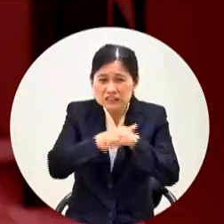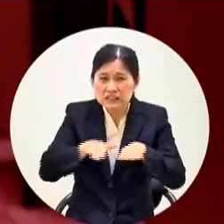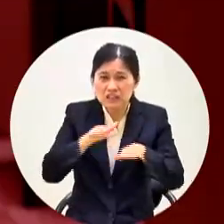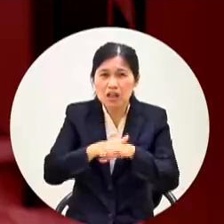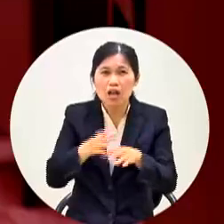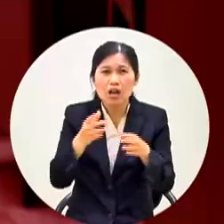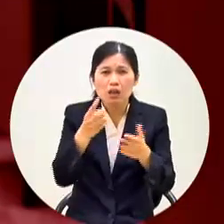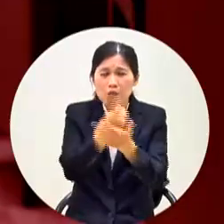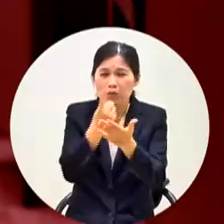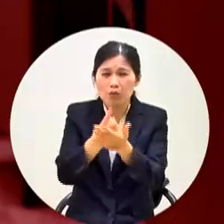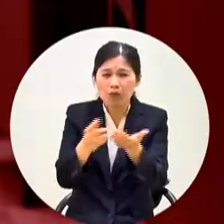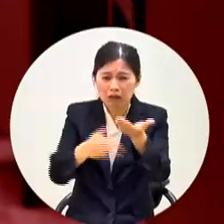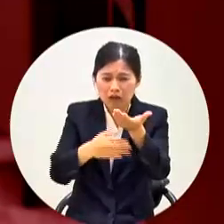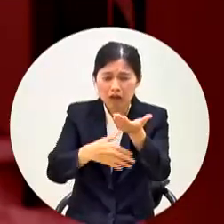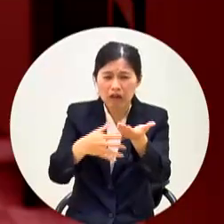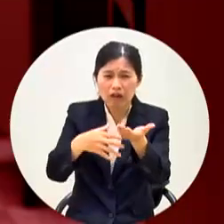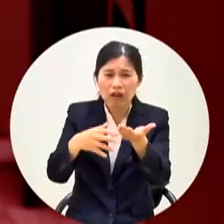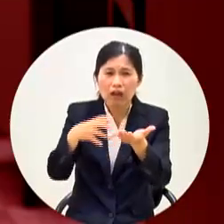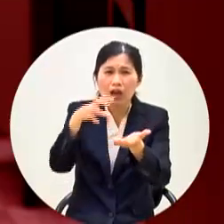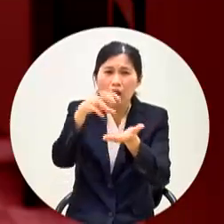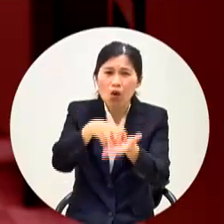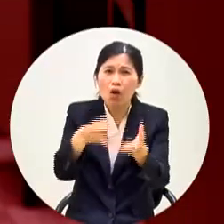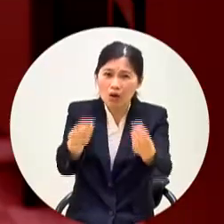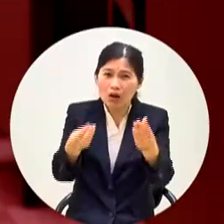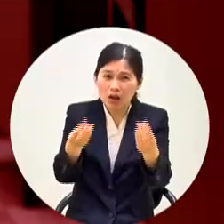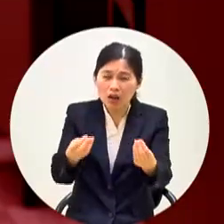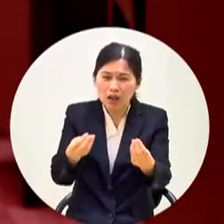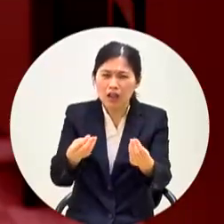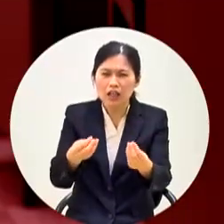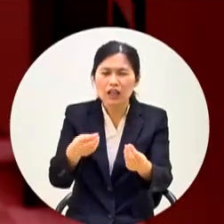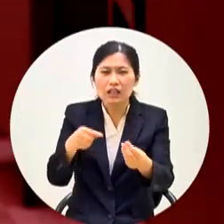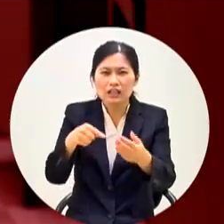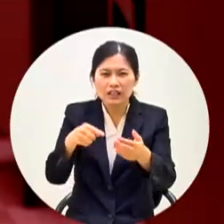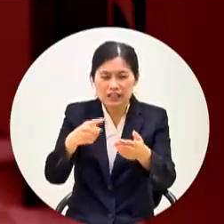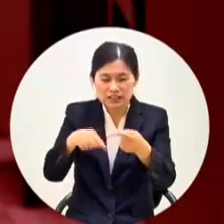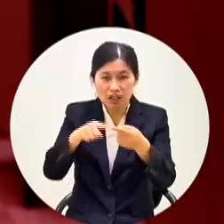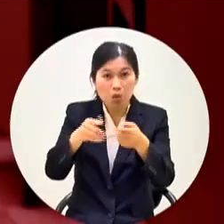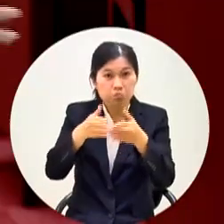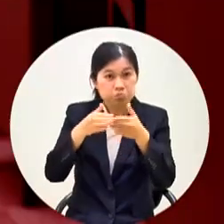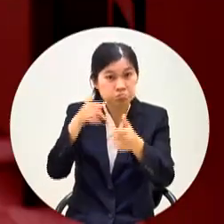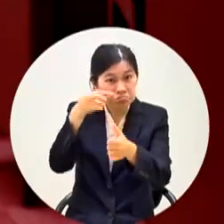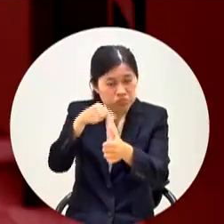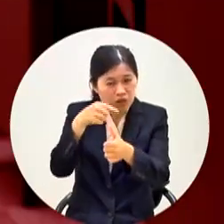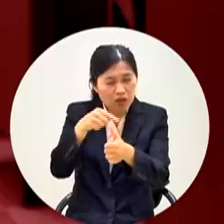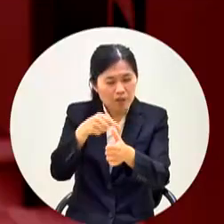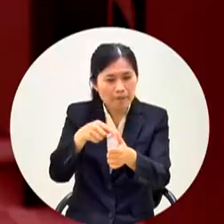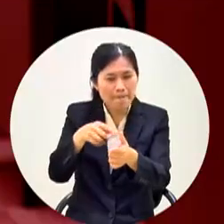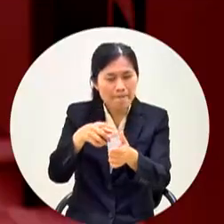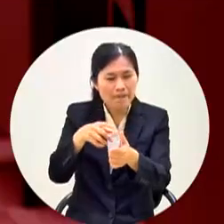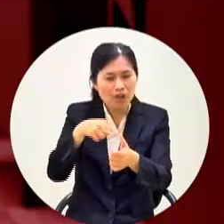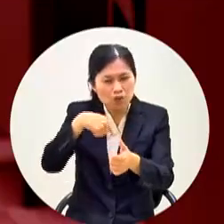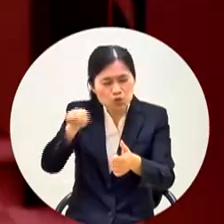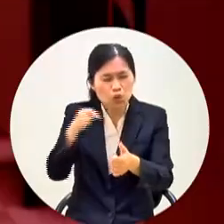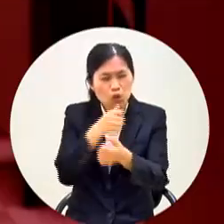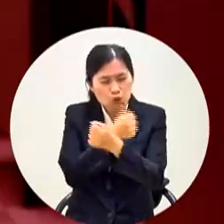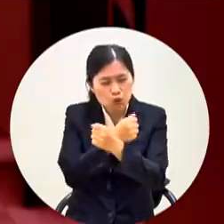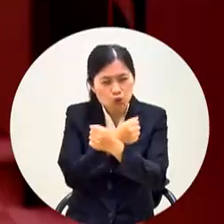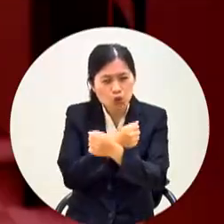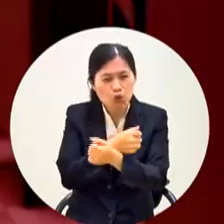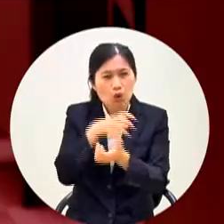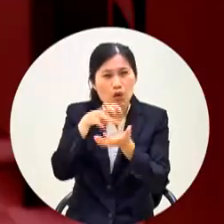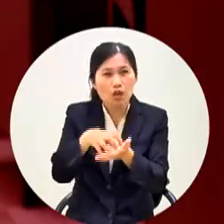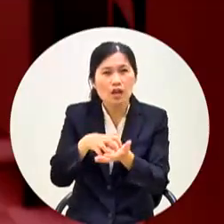师证的，是不是要辅导？他们有一个厨师证，但我不要求有营养